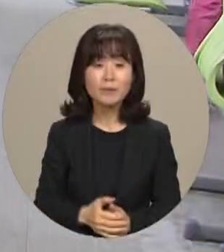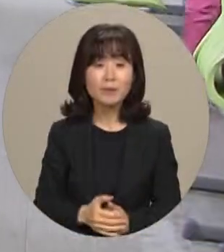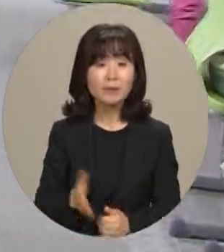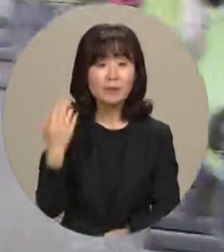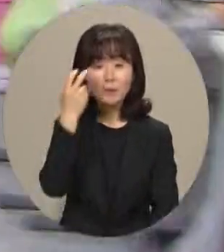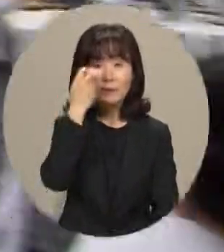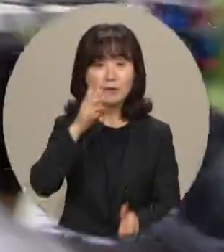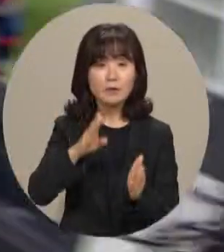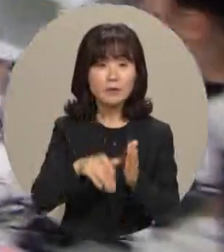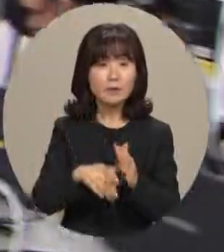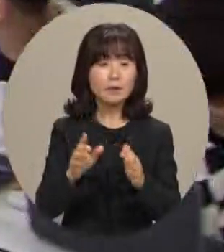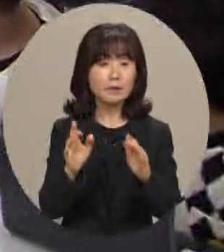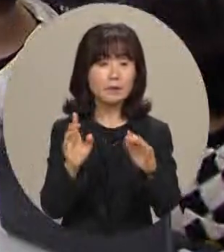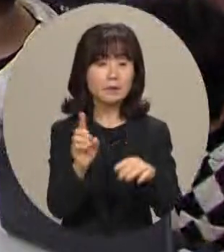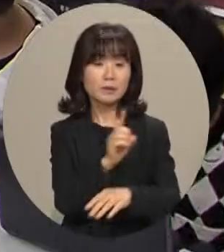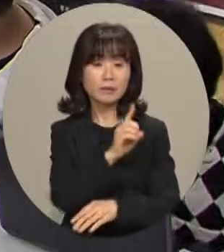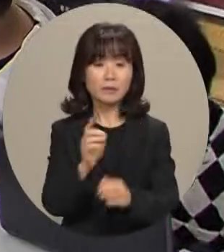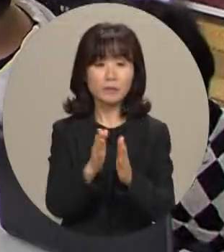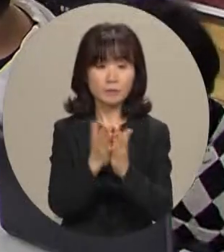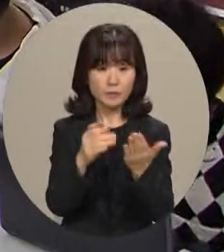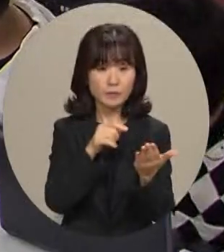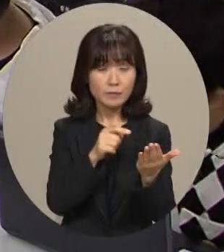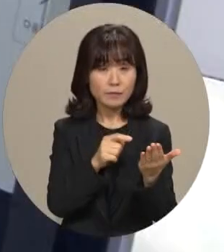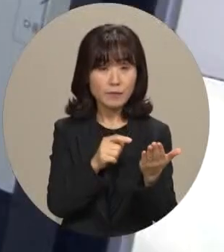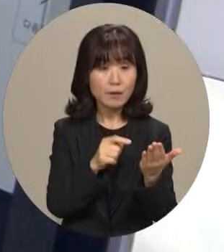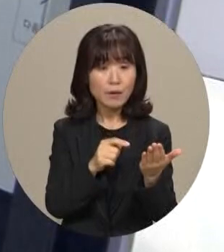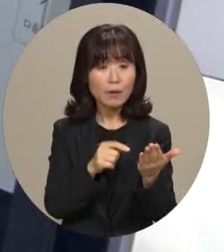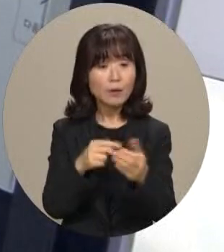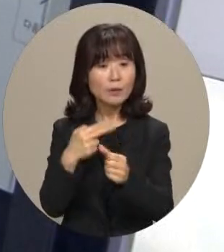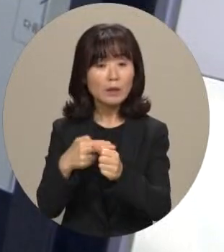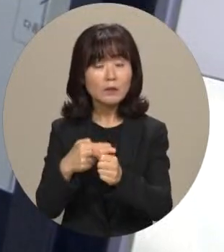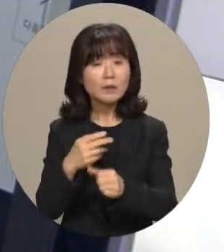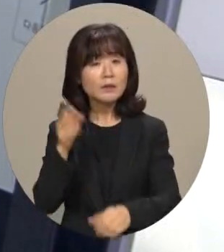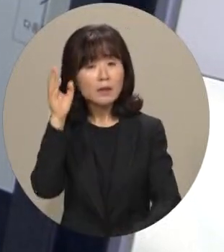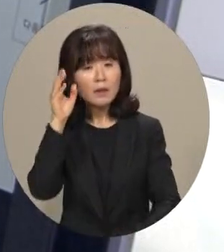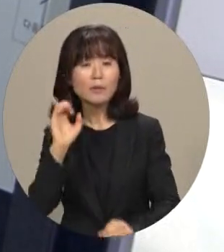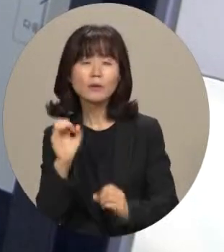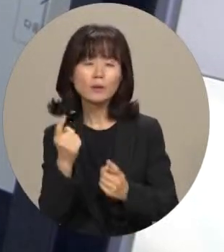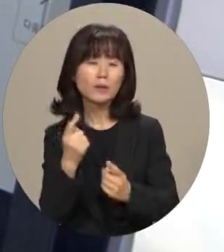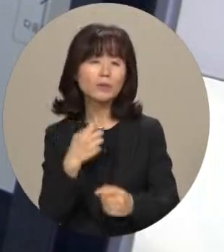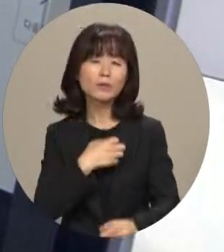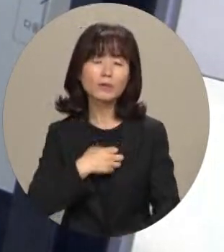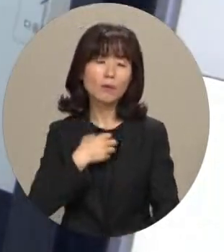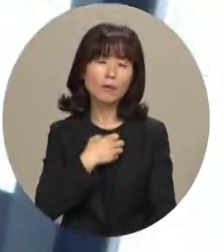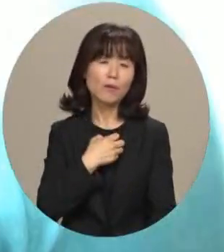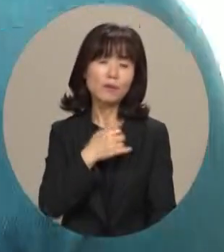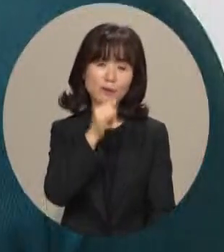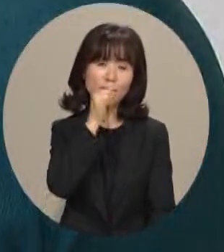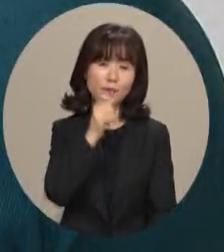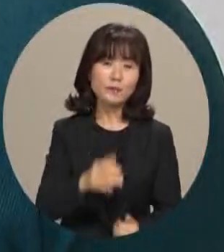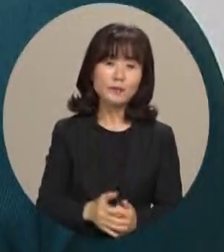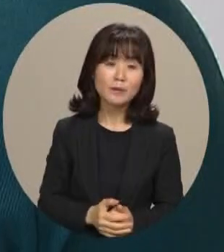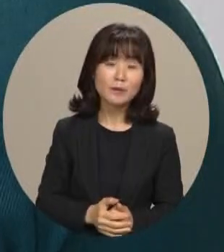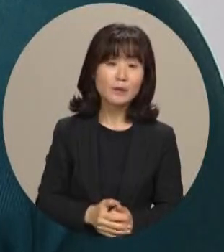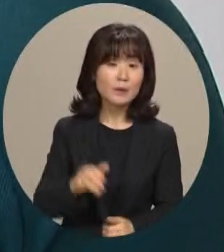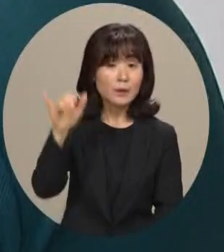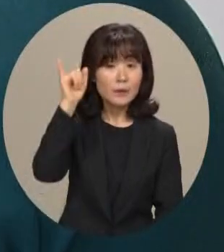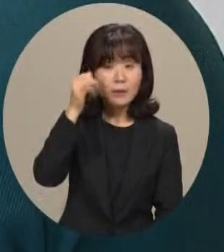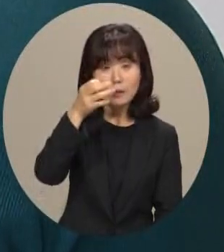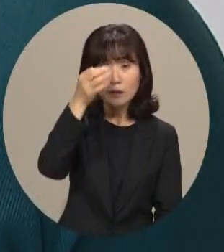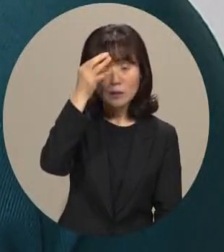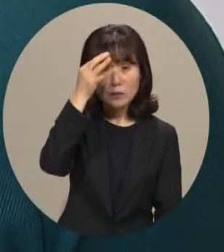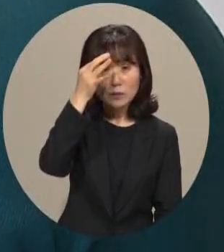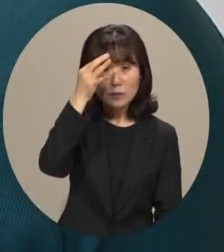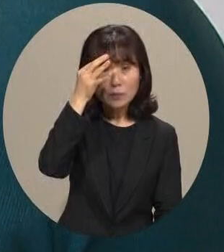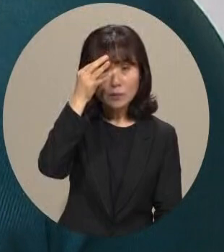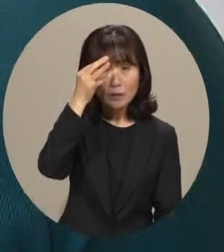조사에서 디지털 교과설 두고 교사들은 기대만큼이나 우려하는 시각도 많은 것으로 나타났습니다 인공지능 기술